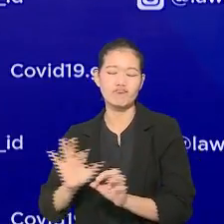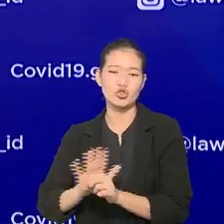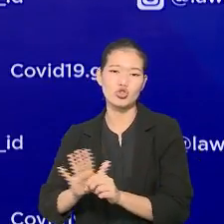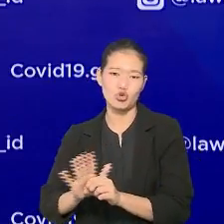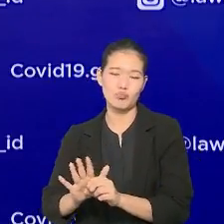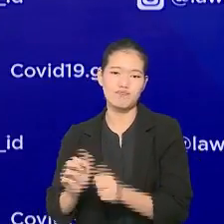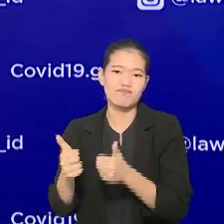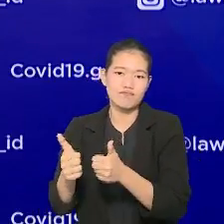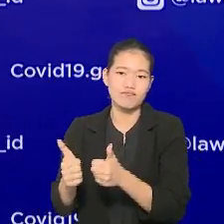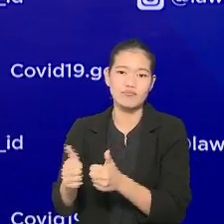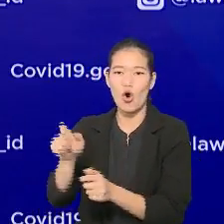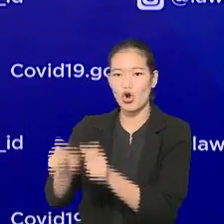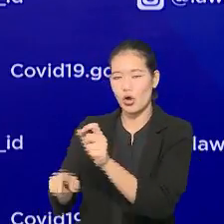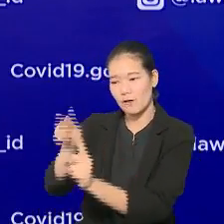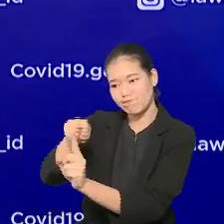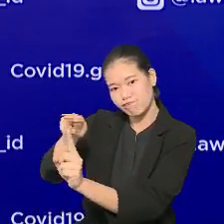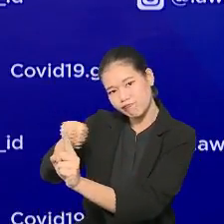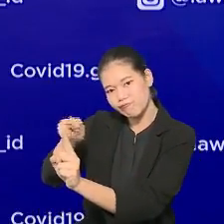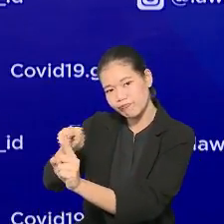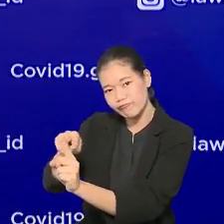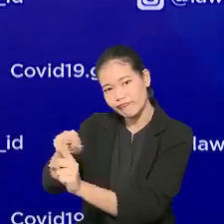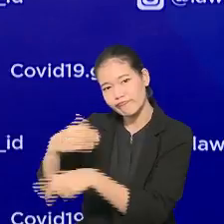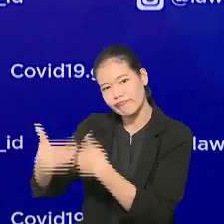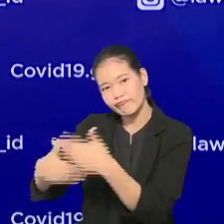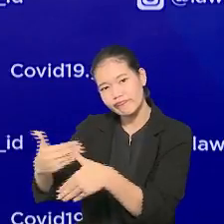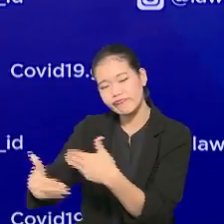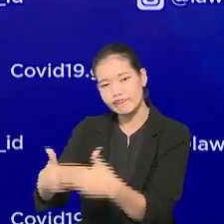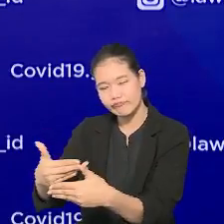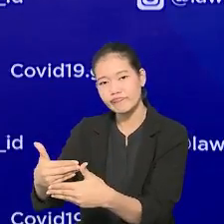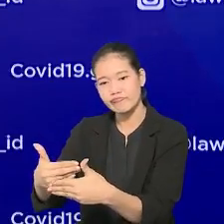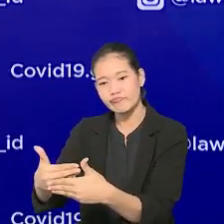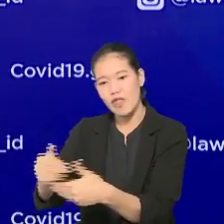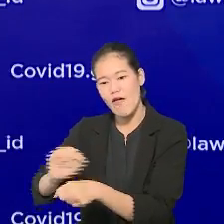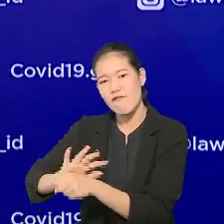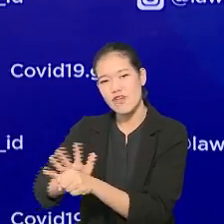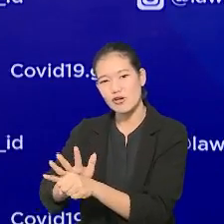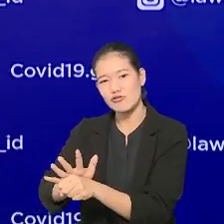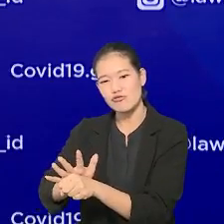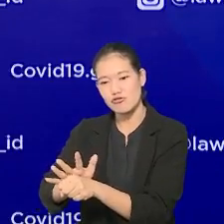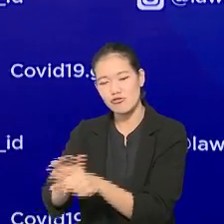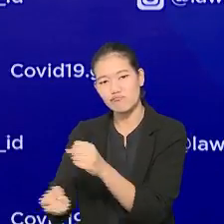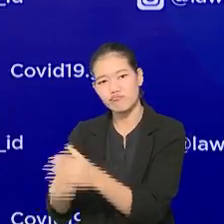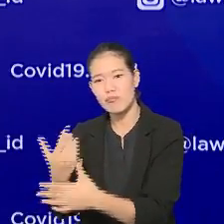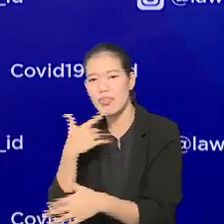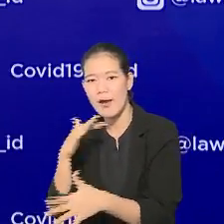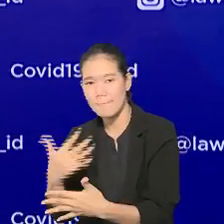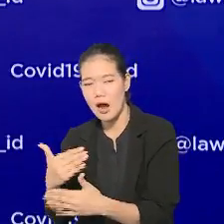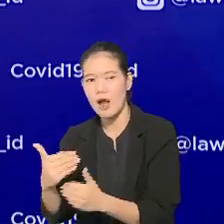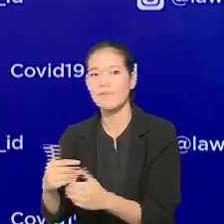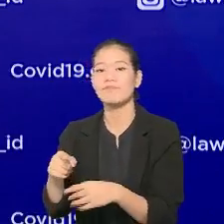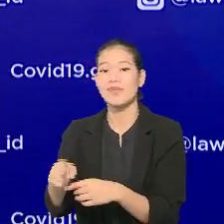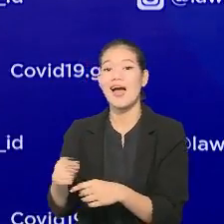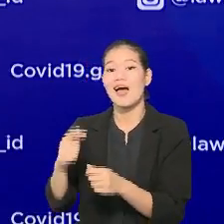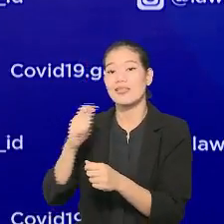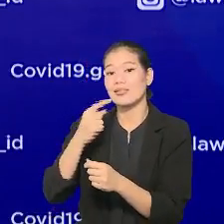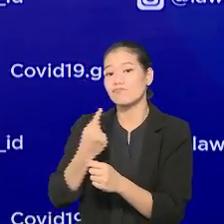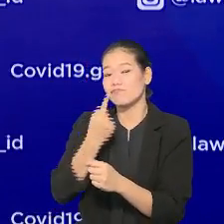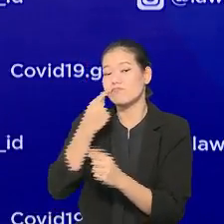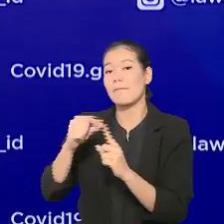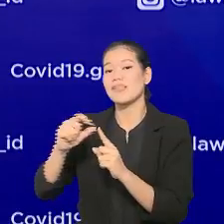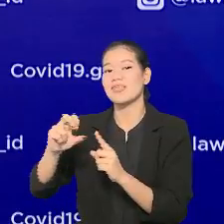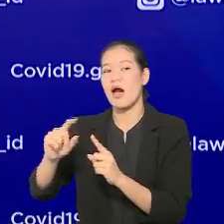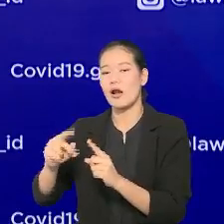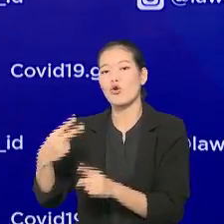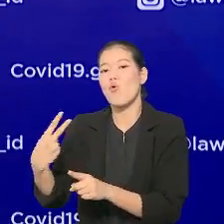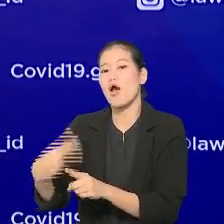untuk memonitor peluang perkembangan gejala selama masa inkubasi serta tes ulang PCR 2 kali untuk